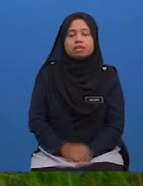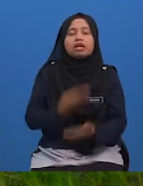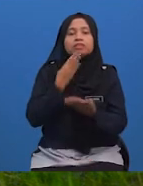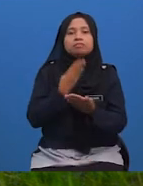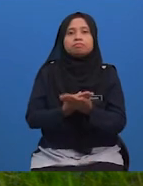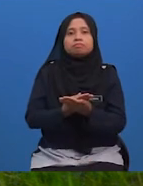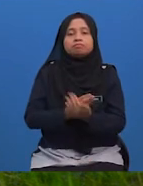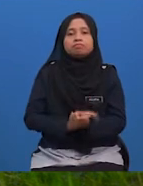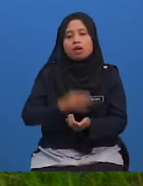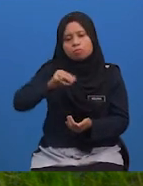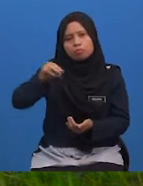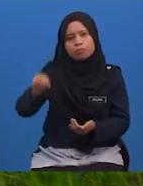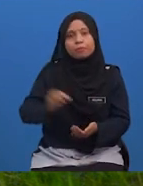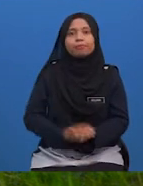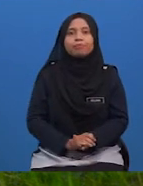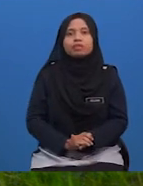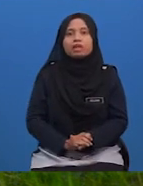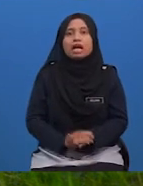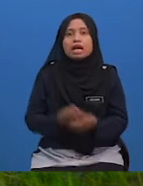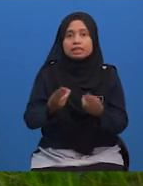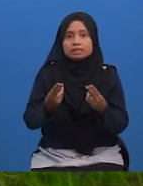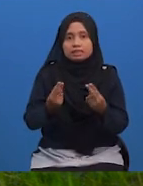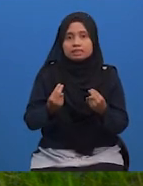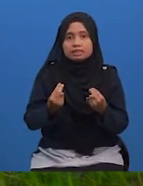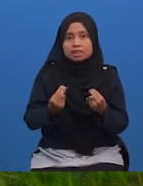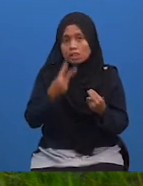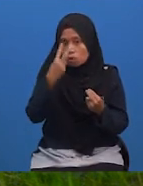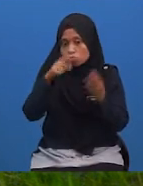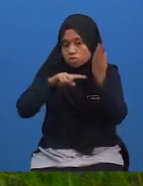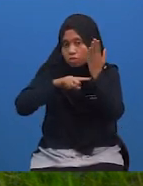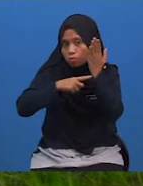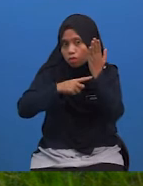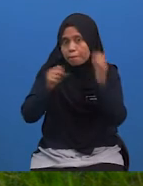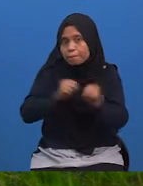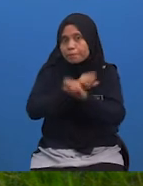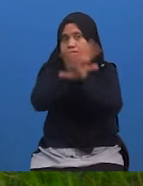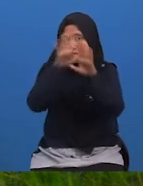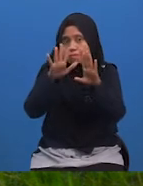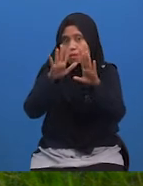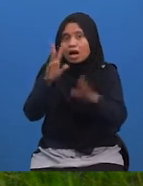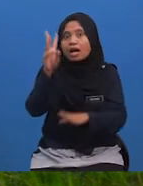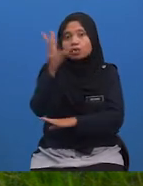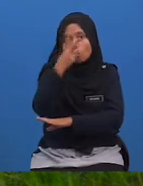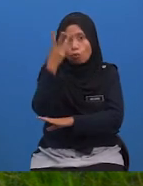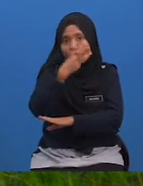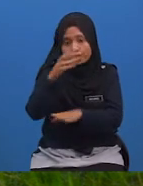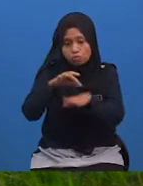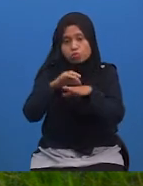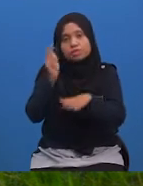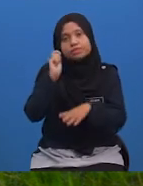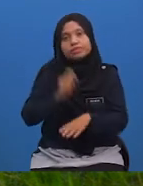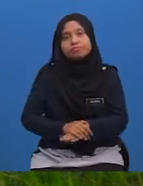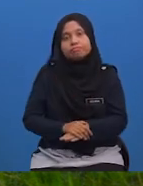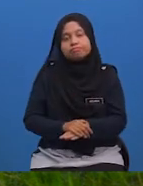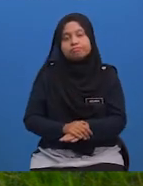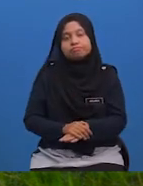Baik. Murid-murid, hendak menyaksikan semula persembahan wayang kulit tadi?